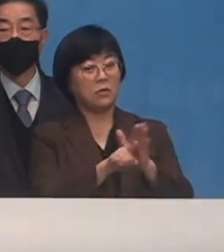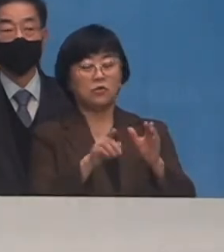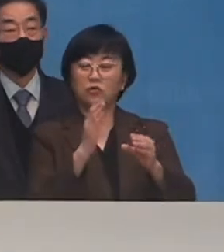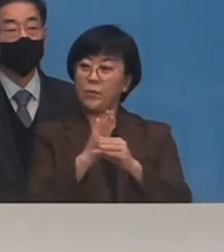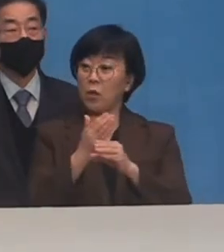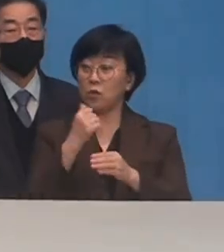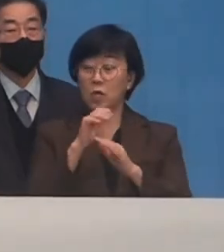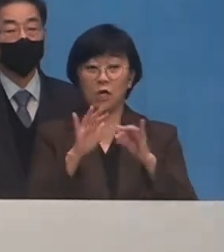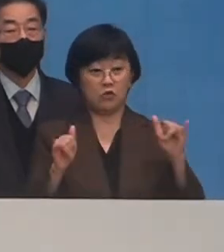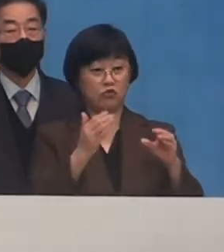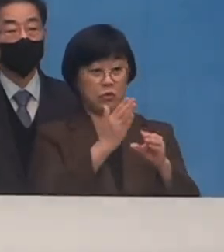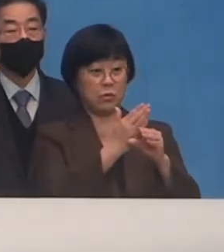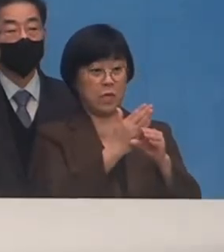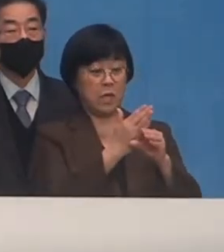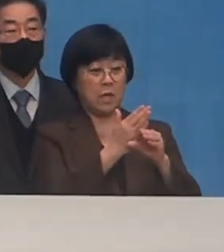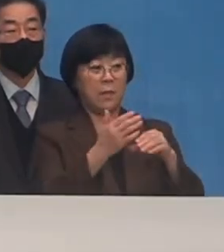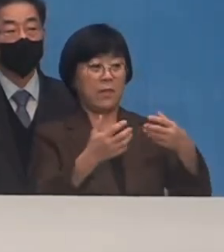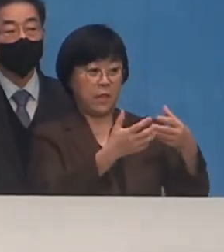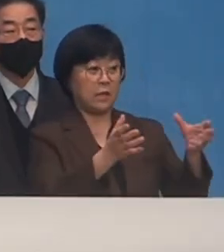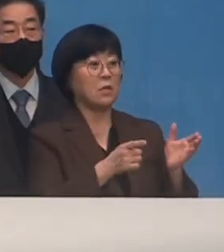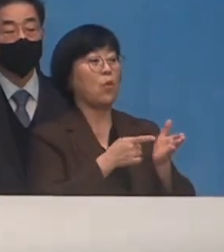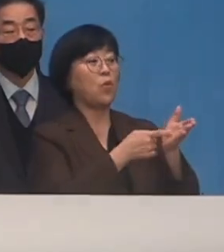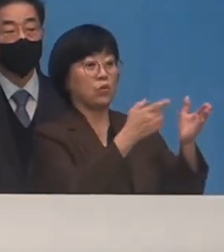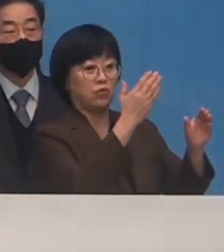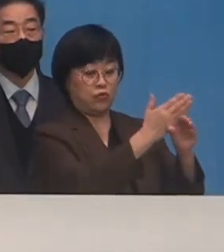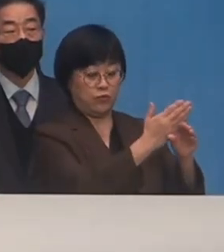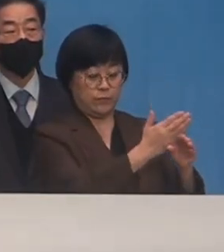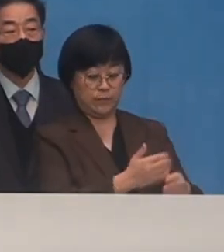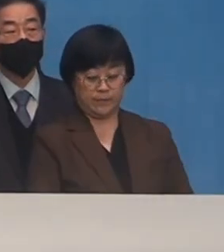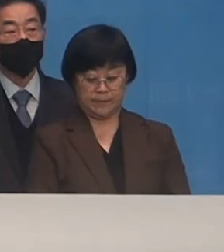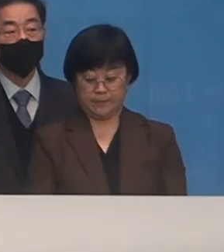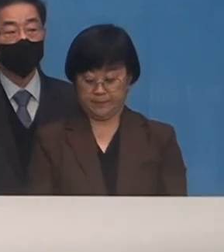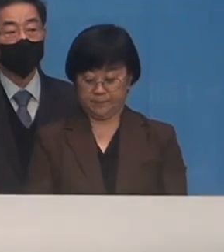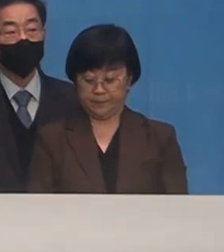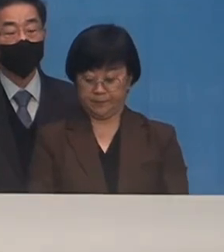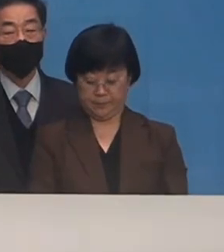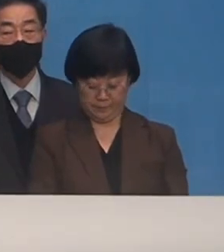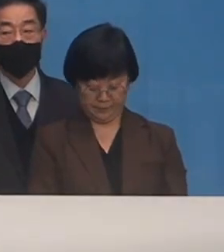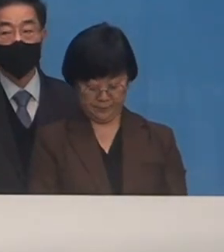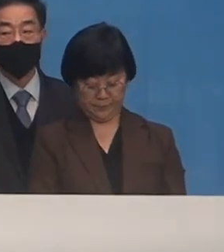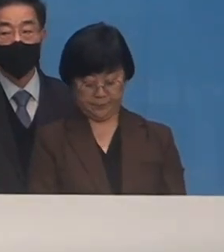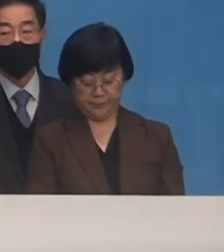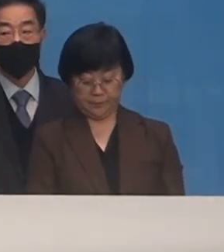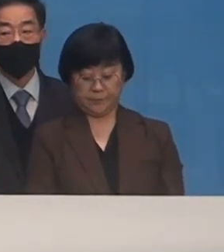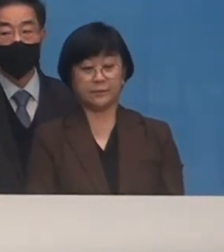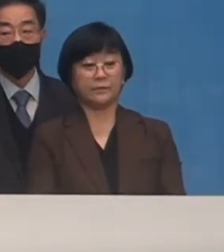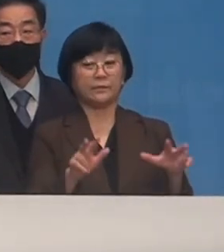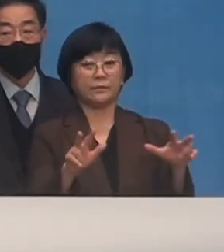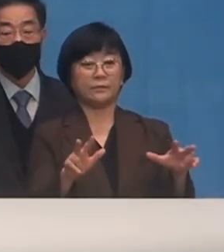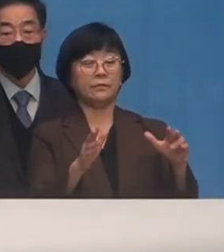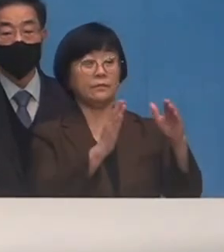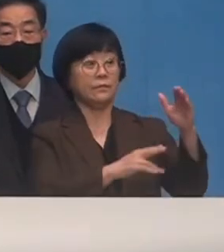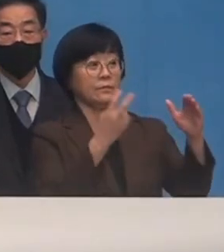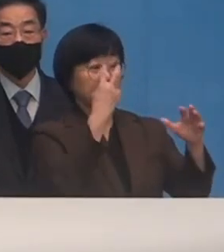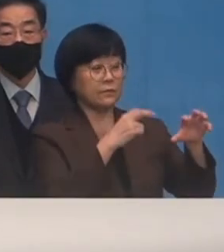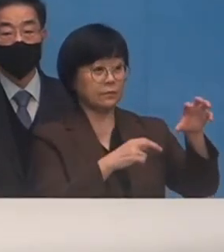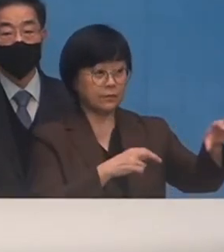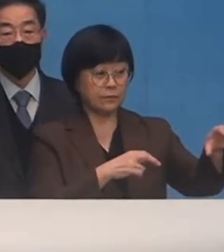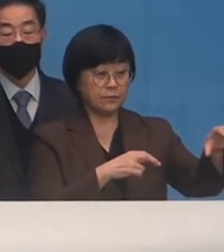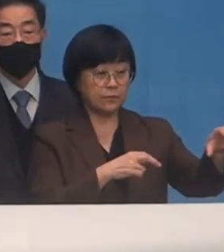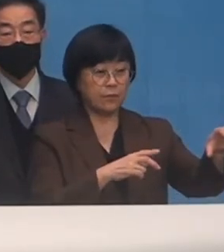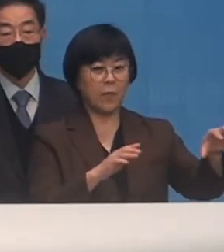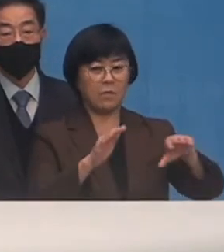지금 단체 고소를 진행하고 있는 걸로 알고 있습니다. 지금 공수처는 지금